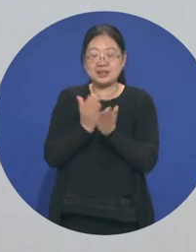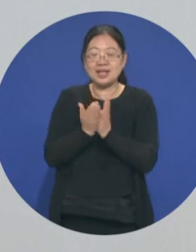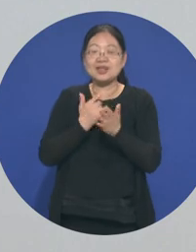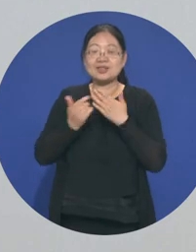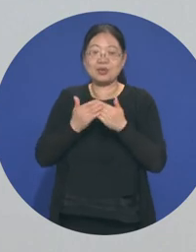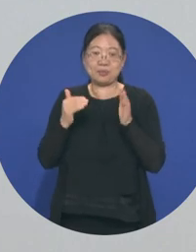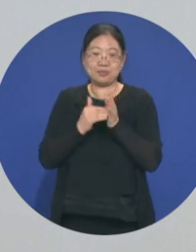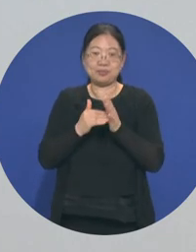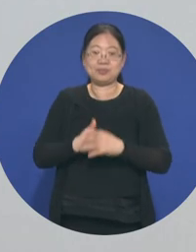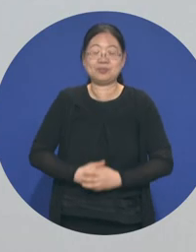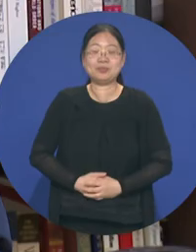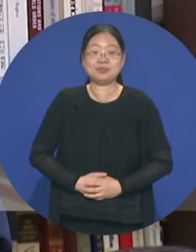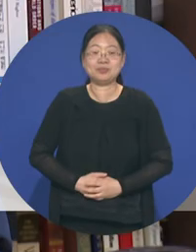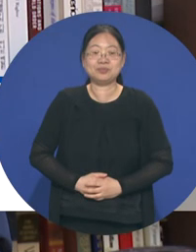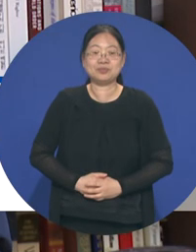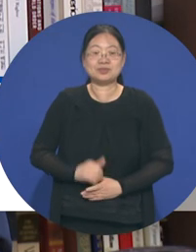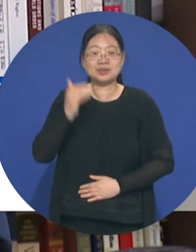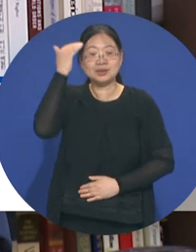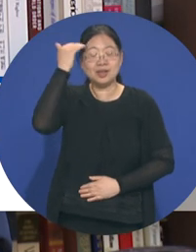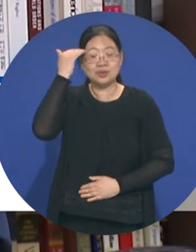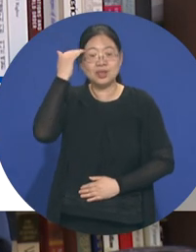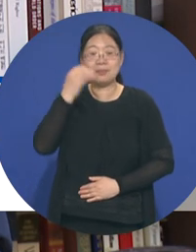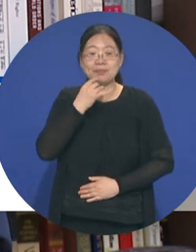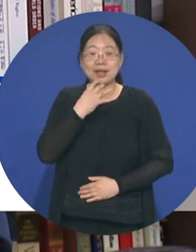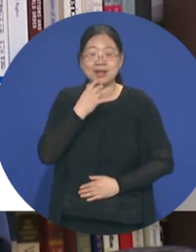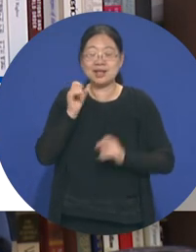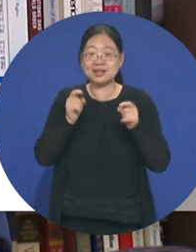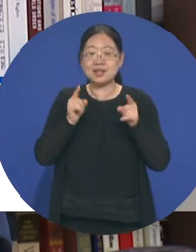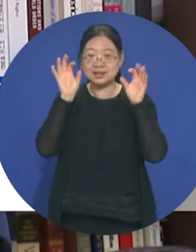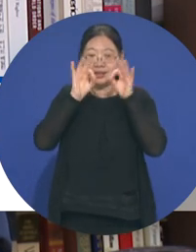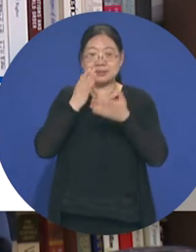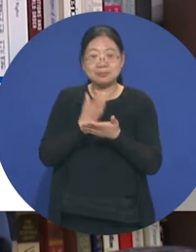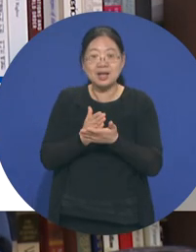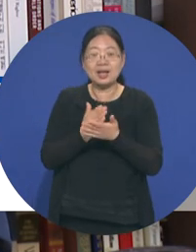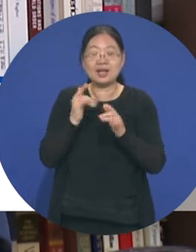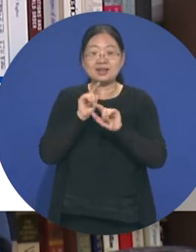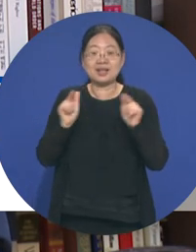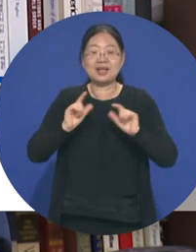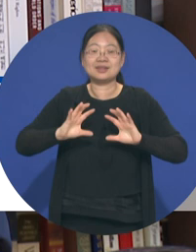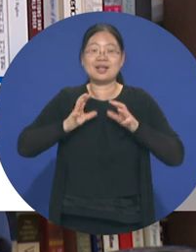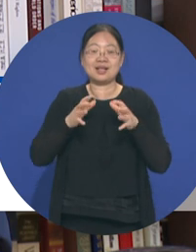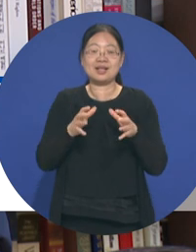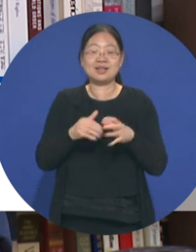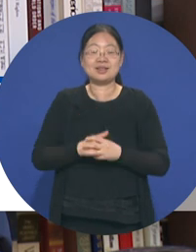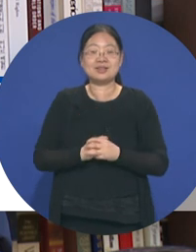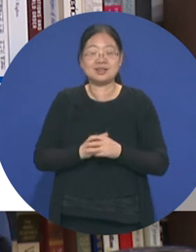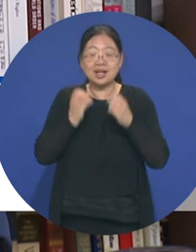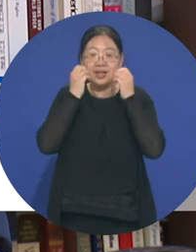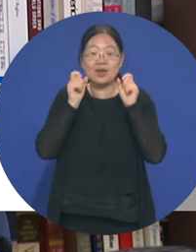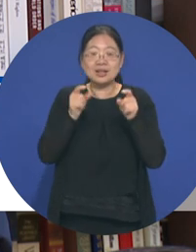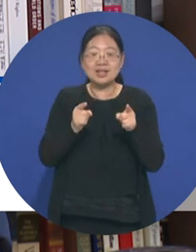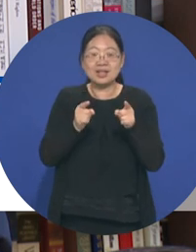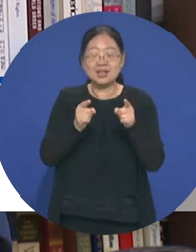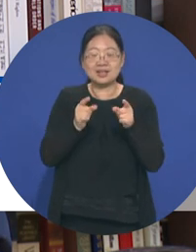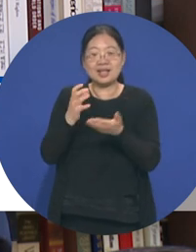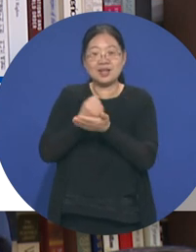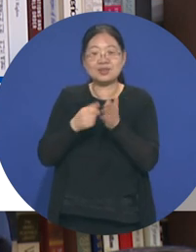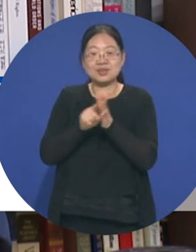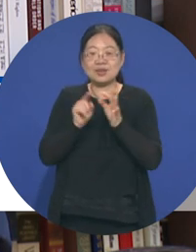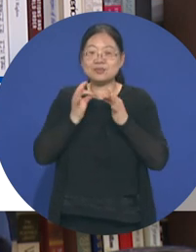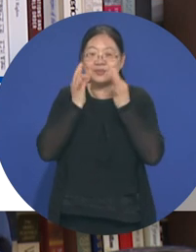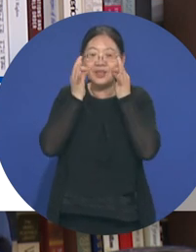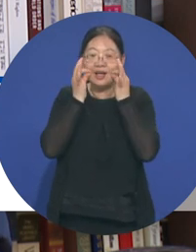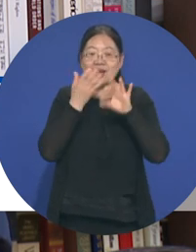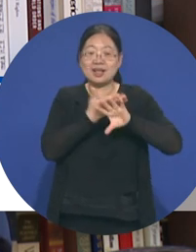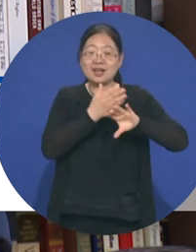경험해 볼 수 있습니다 이제 한국에서만 기회를 찾는게 아니라 다양한 나라에서 어 새로운 기회를 찾기 해서 애를